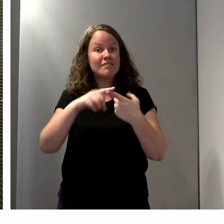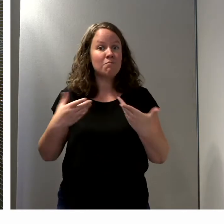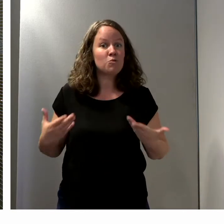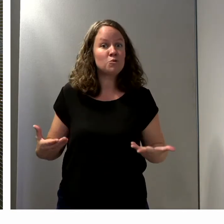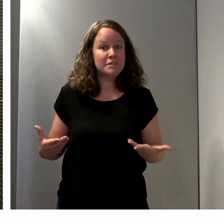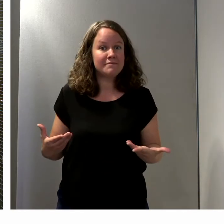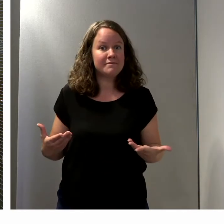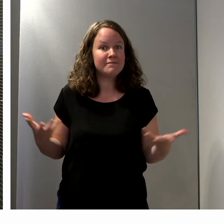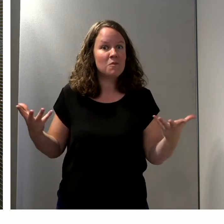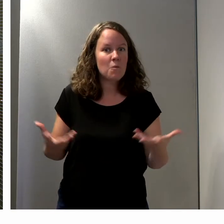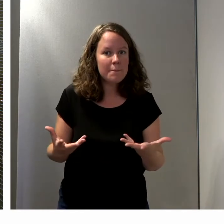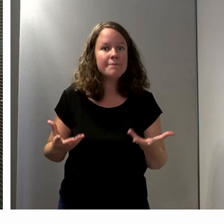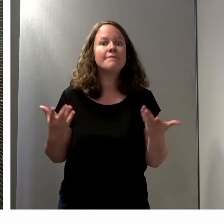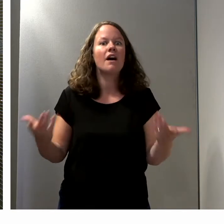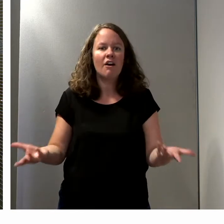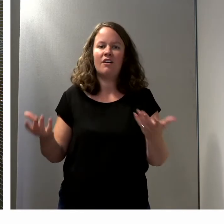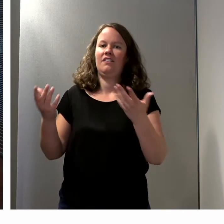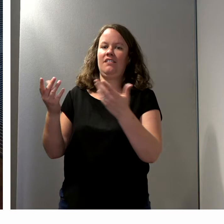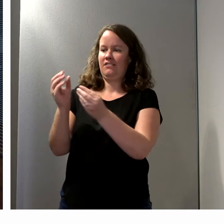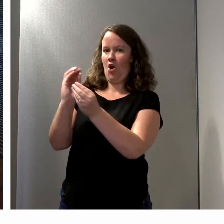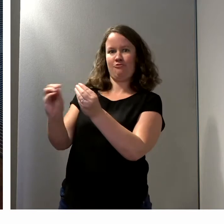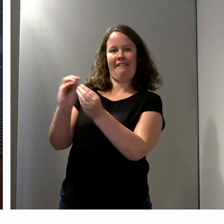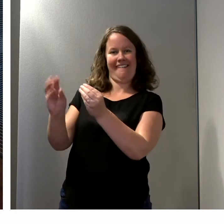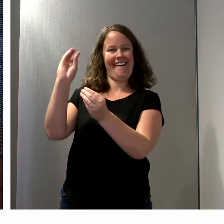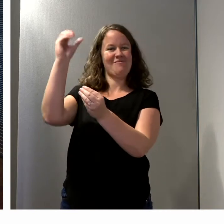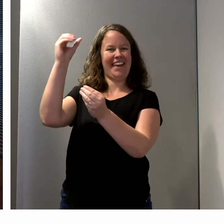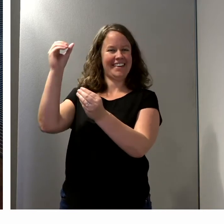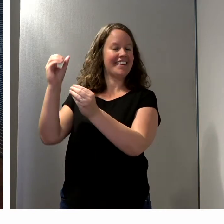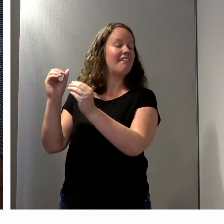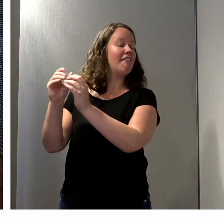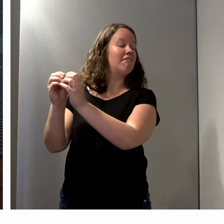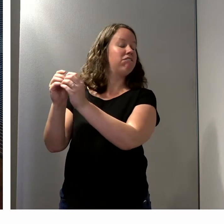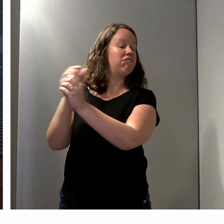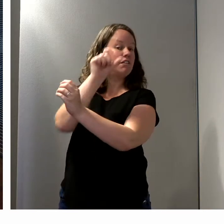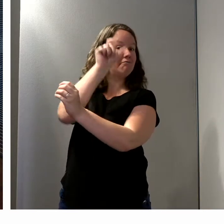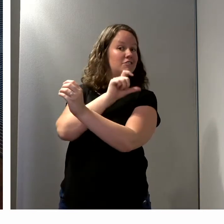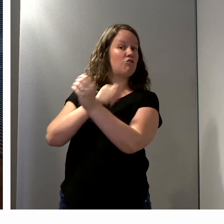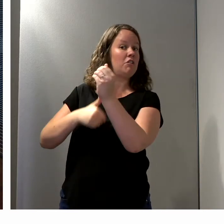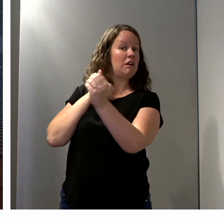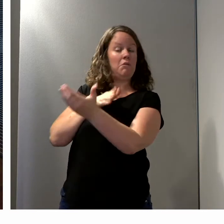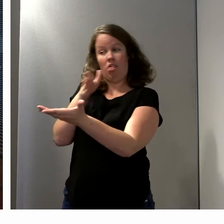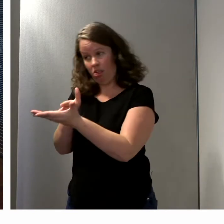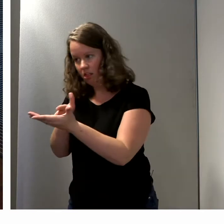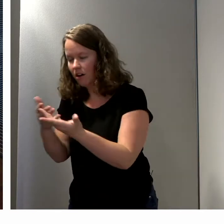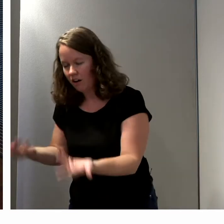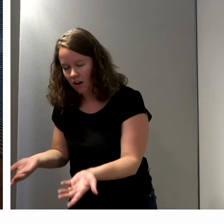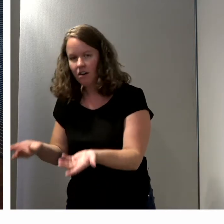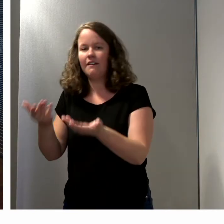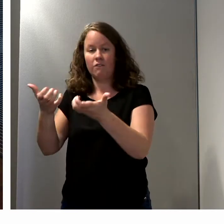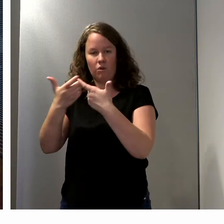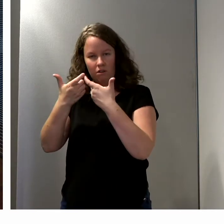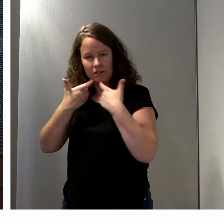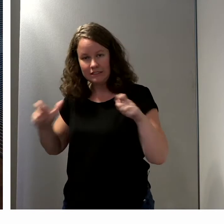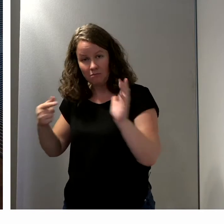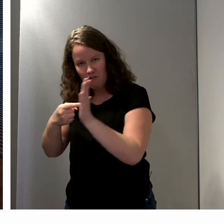mais quand est-ce qu'on va enfin avoir des objets numériques accessibles? Quand est-ce qu'on va peut-être un peu